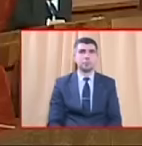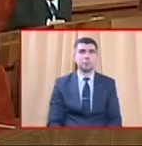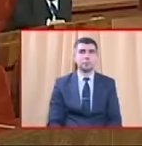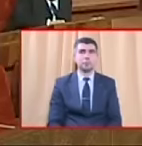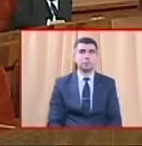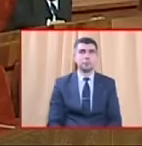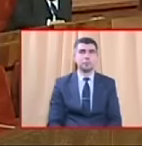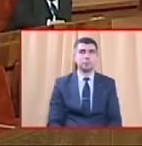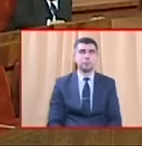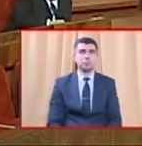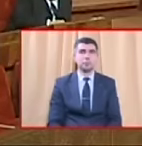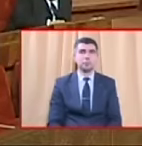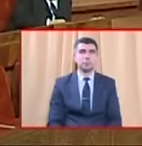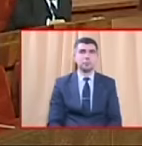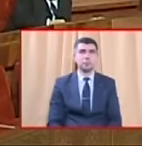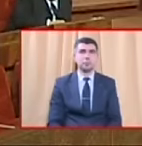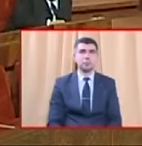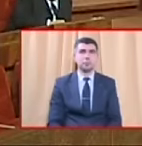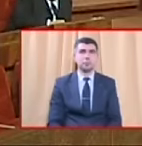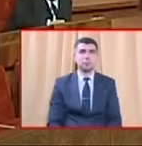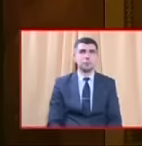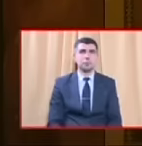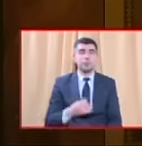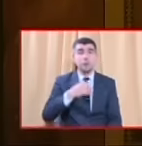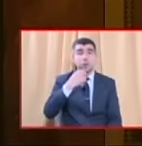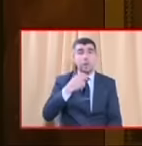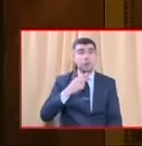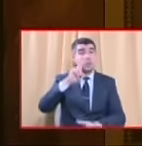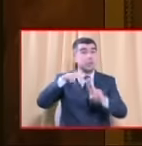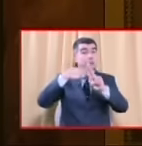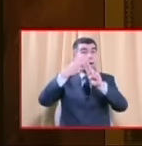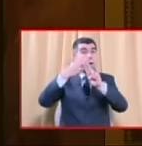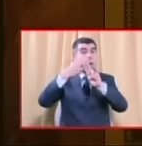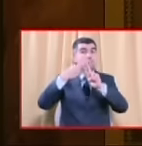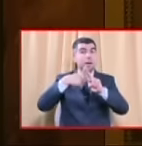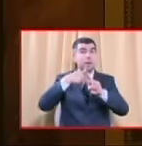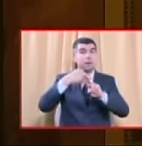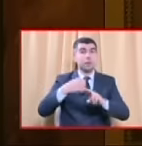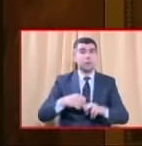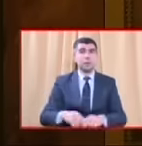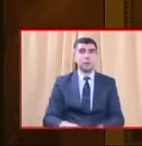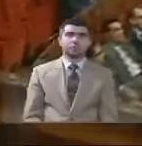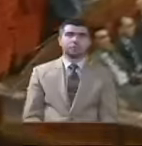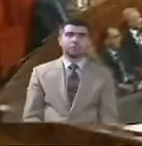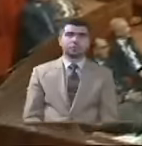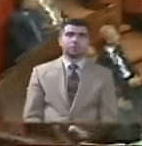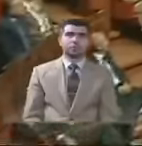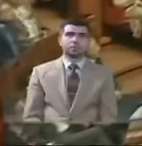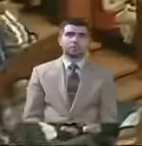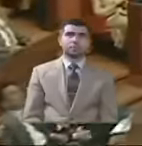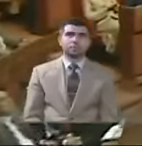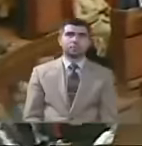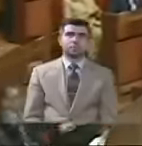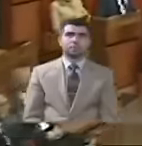ايوا صبحي ليا حتى انا غنجاوبك ديالي اللي كبير عليك الله يهنيك قال